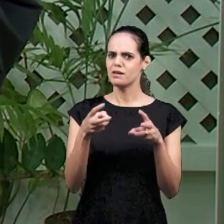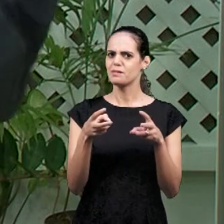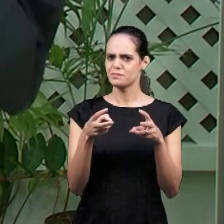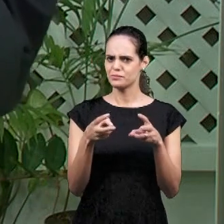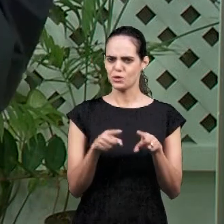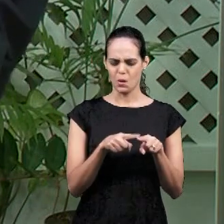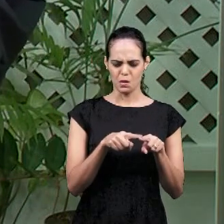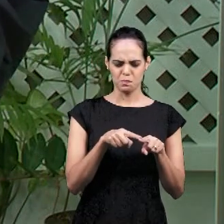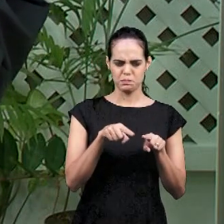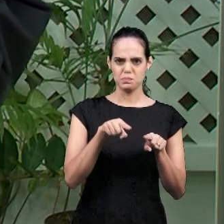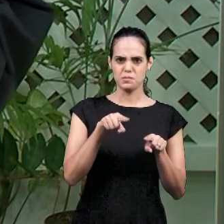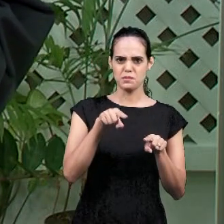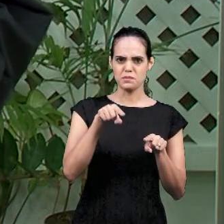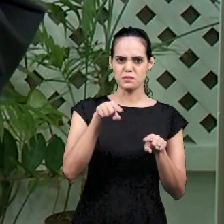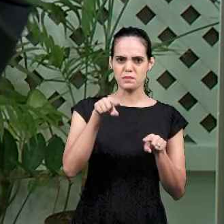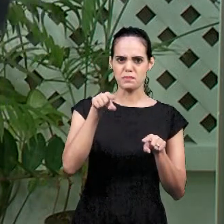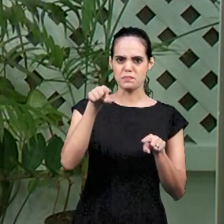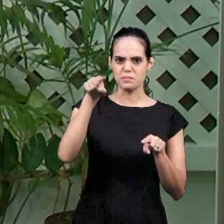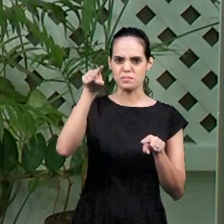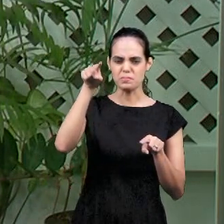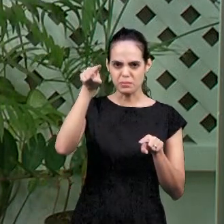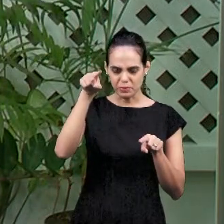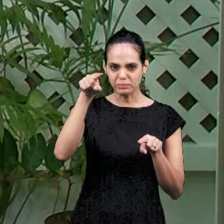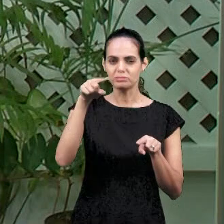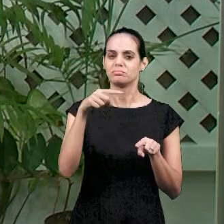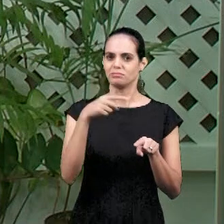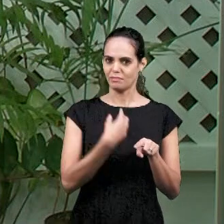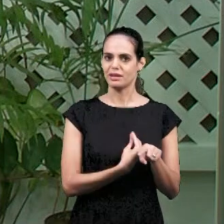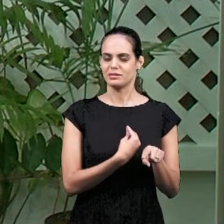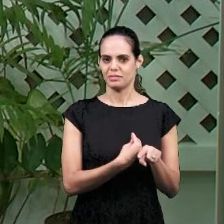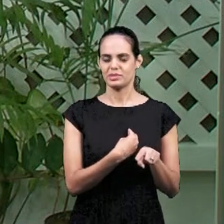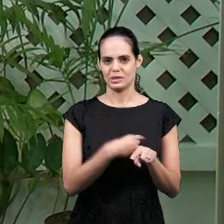jours, on a commencé à voir une réaction très grande